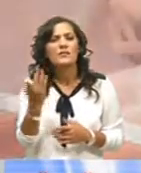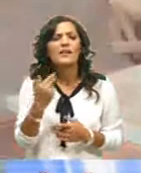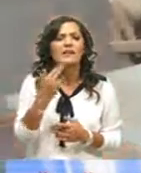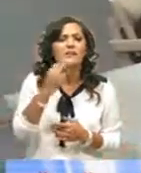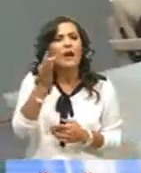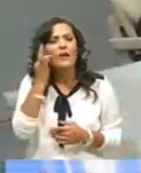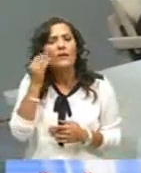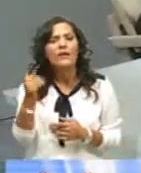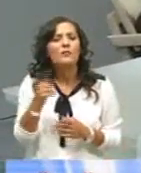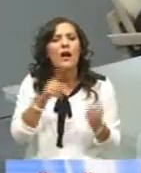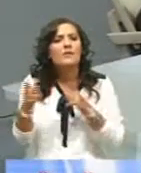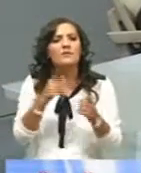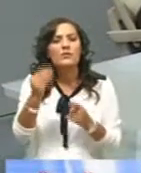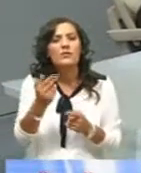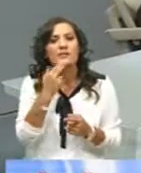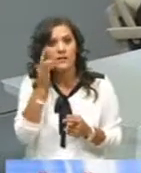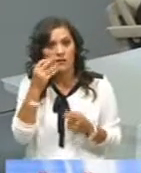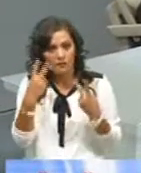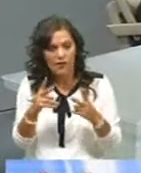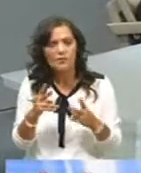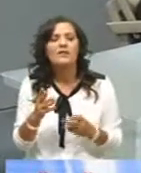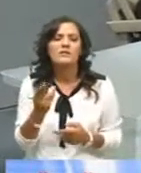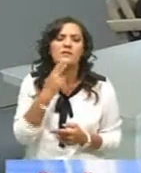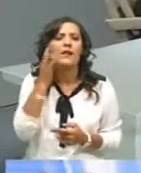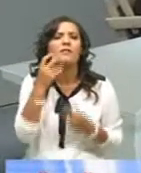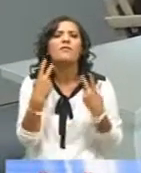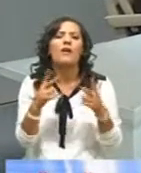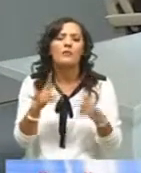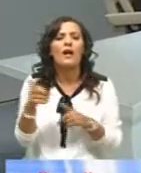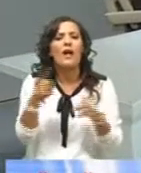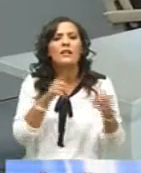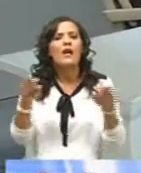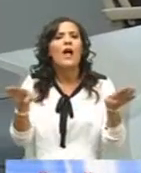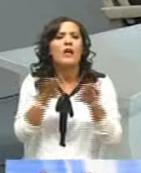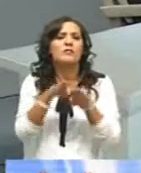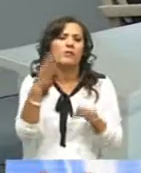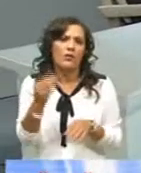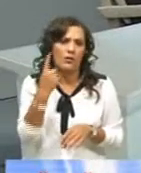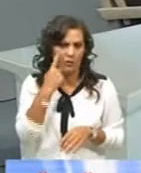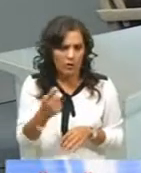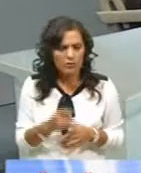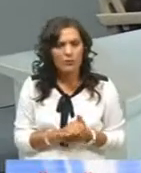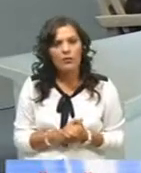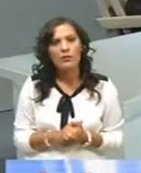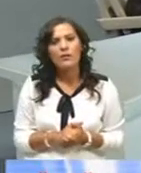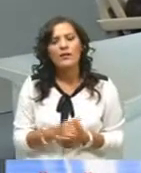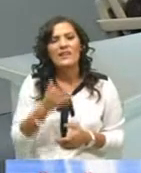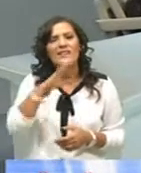Cinsiyette görünüyor rahatsızlık cinsiyet fark ediyoruz evet fark ettim Ben her iki cinste de eşit oranda görülür